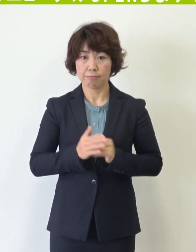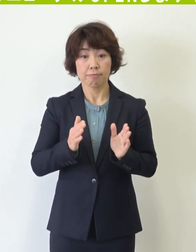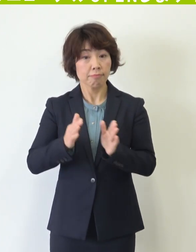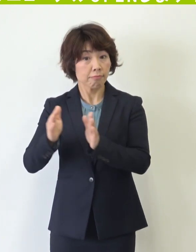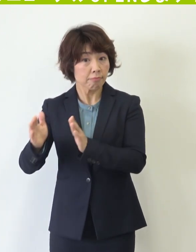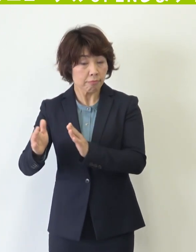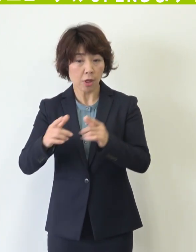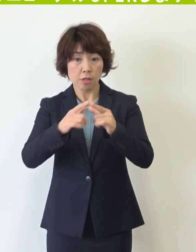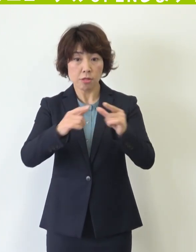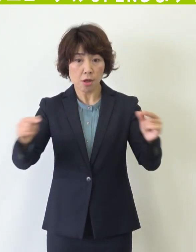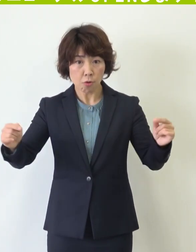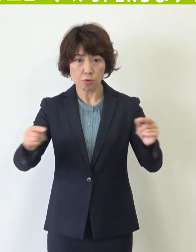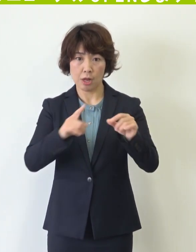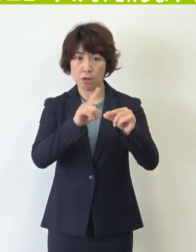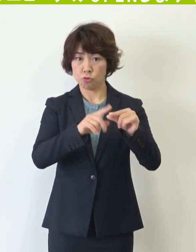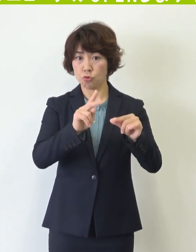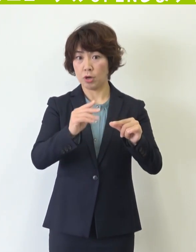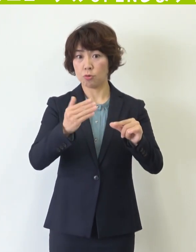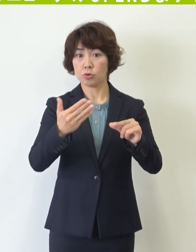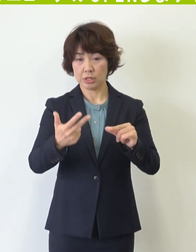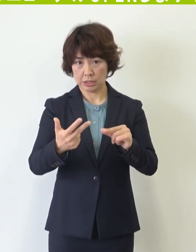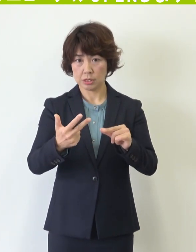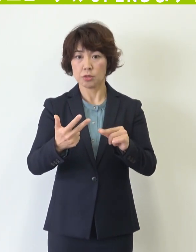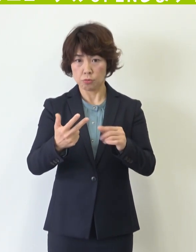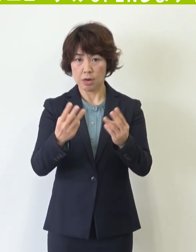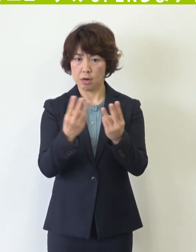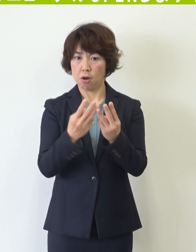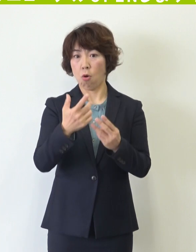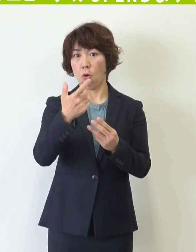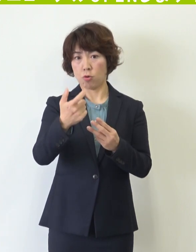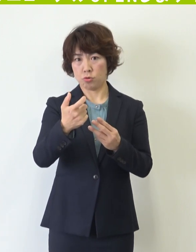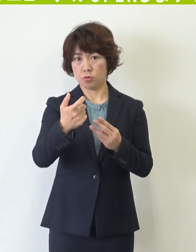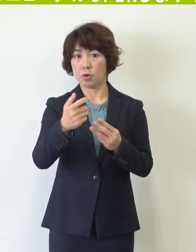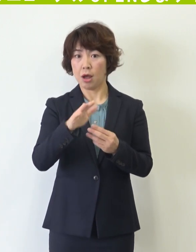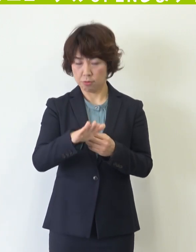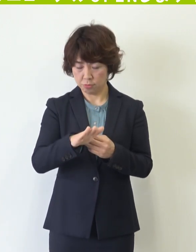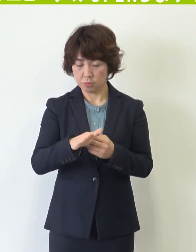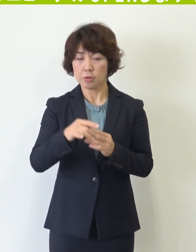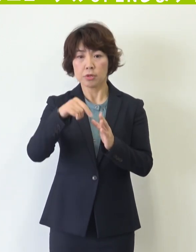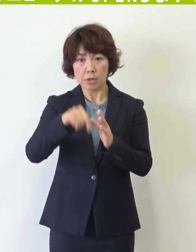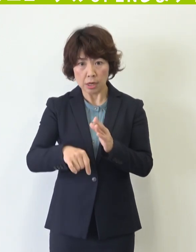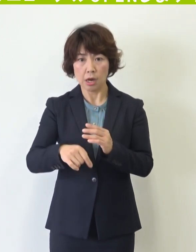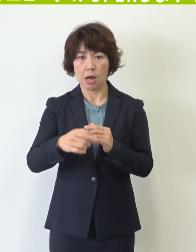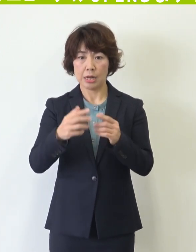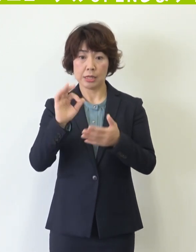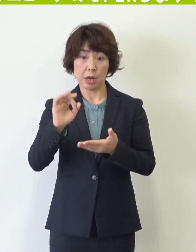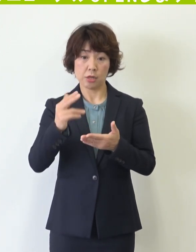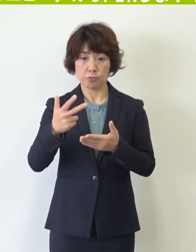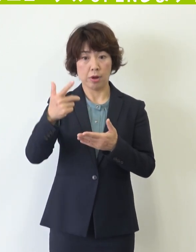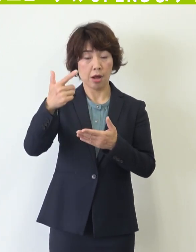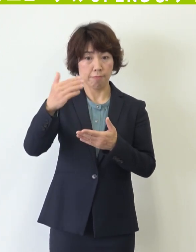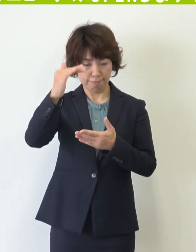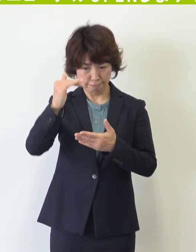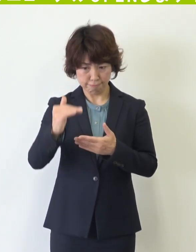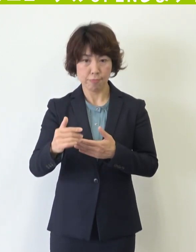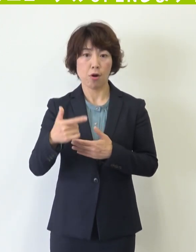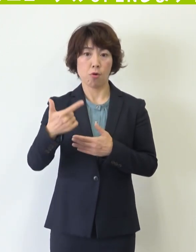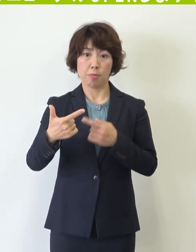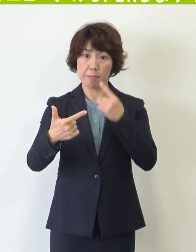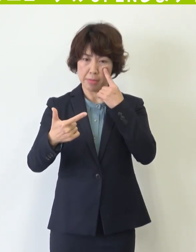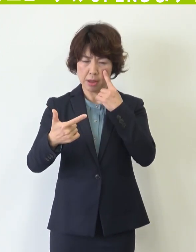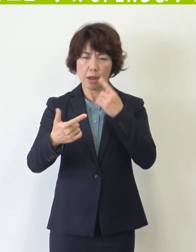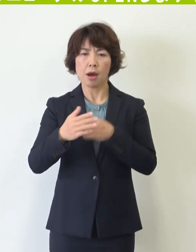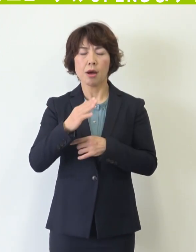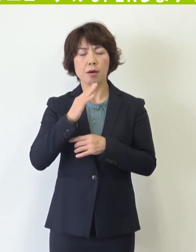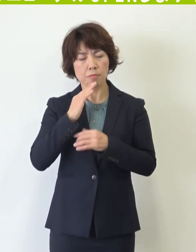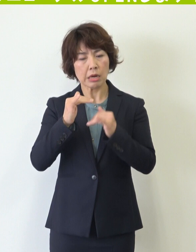がちなみに中核市60種ありますがログる主の中では樹上から6番目いうことで聞いておりますあのやはり